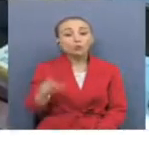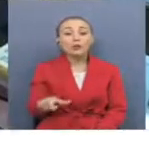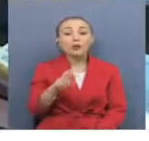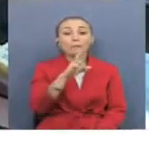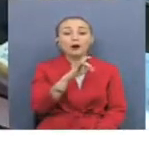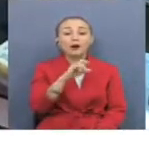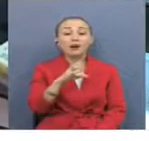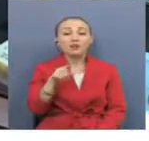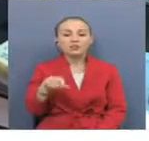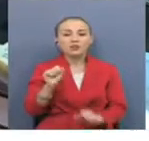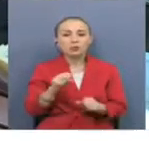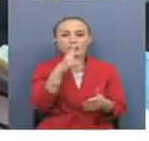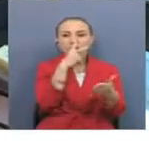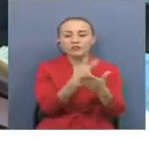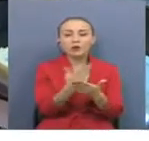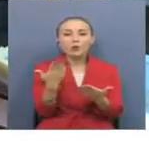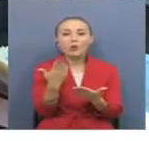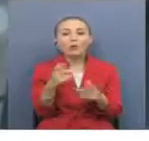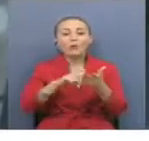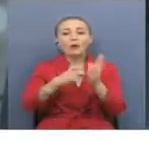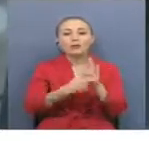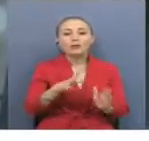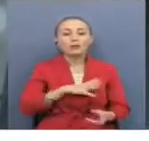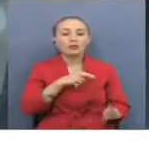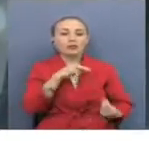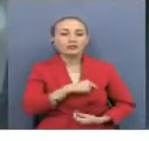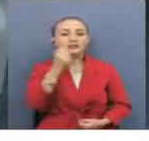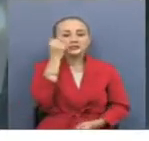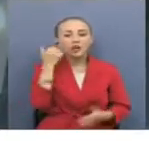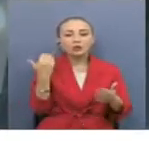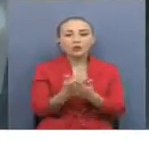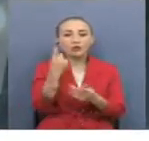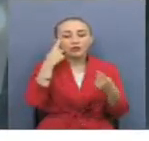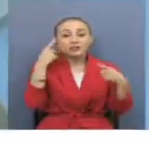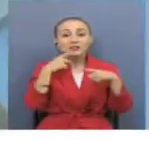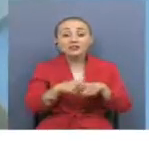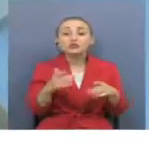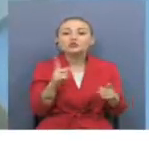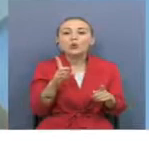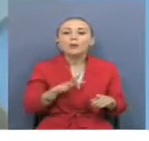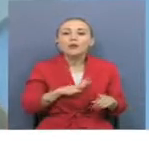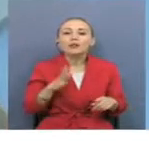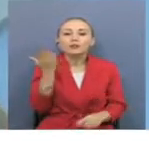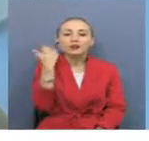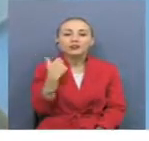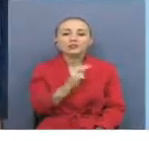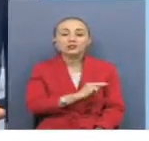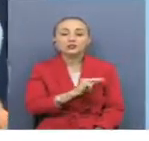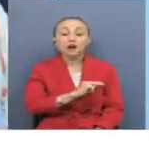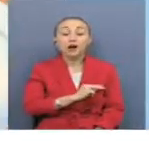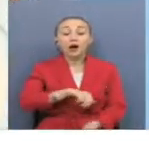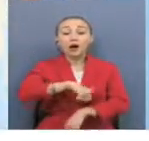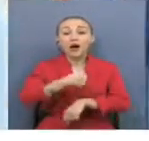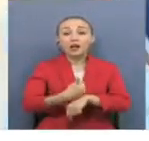ескі техникалардың сұлбасын көруге болады. Музейді тұтас аралаған облыс әкімі Ермек Маржықбаев агрожиынды бастады. Диқандар астық шаруашылығының өткені мен